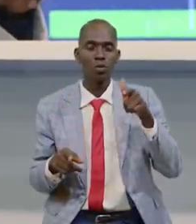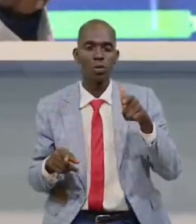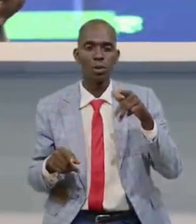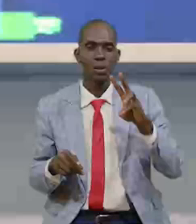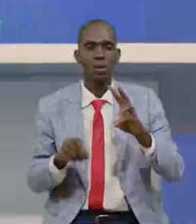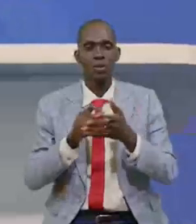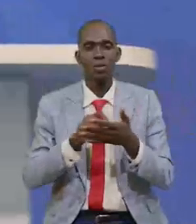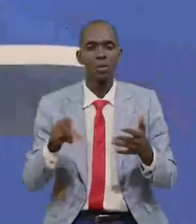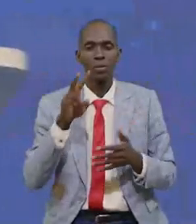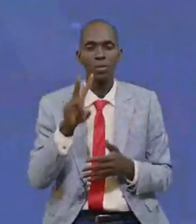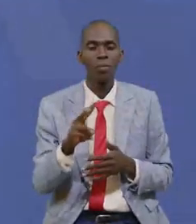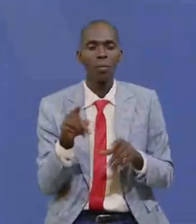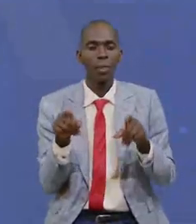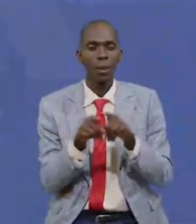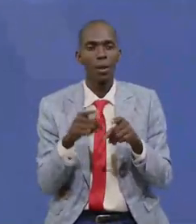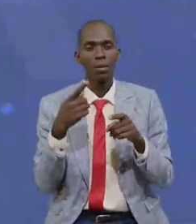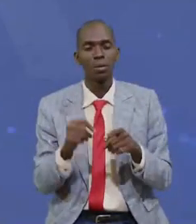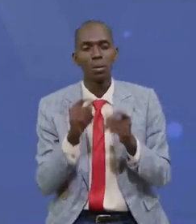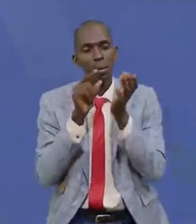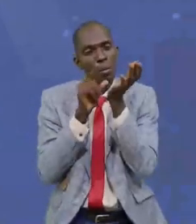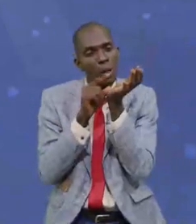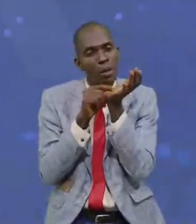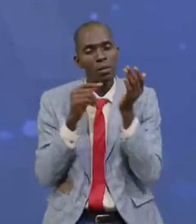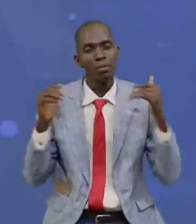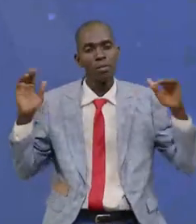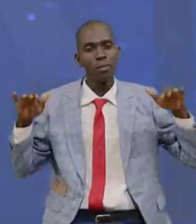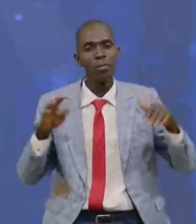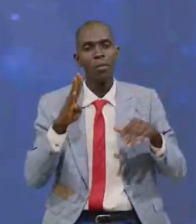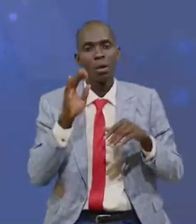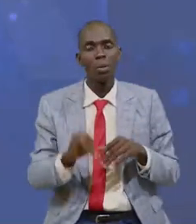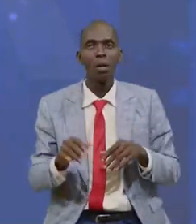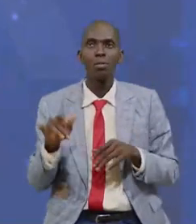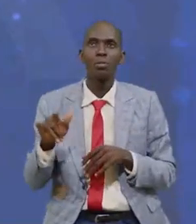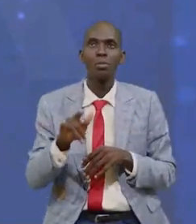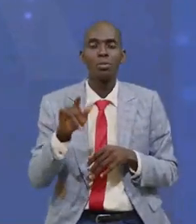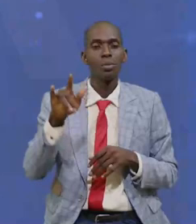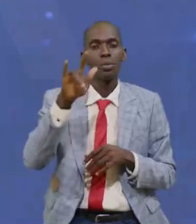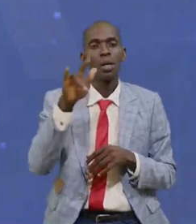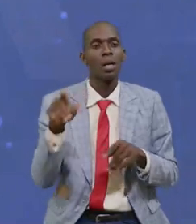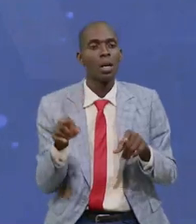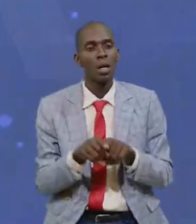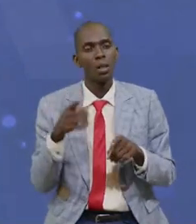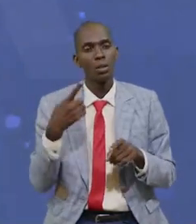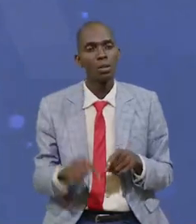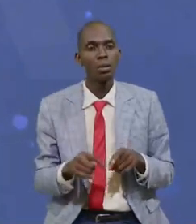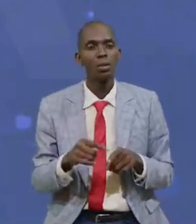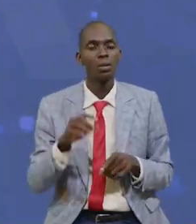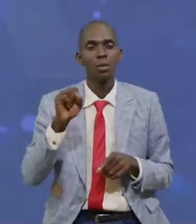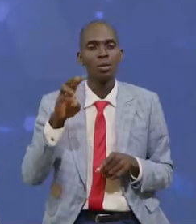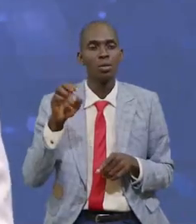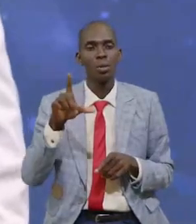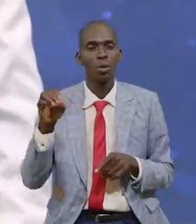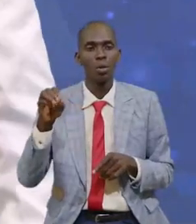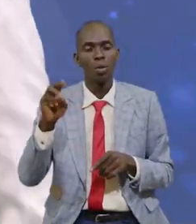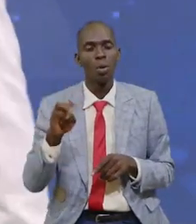chapitre 26, verset 2, comme l'oiseau s'échappe. Comme l'hirondelle